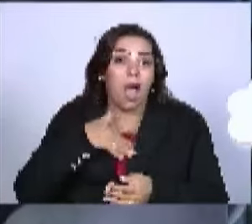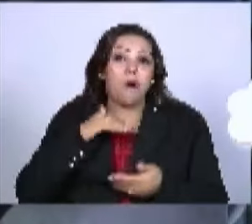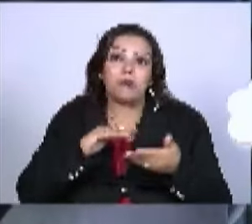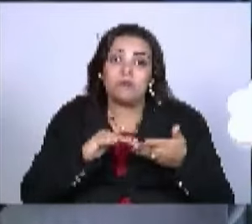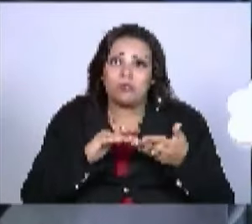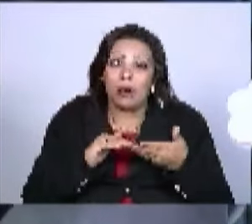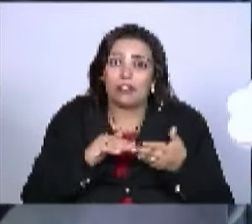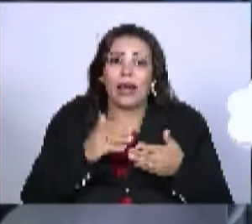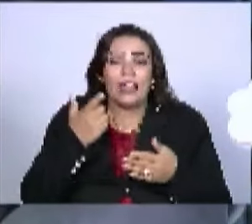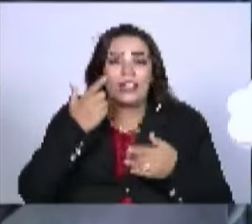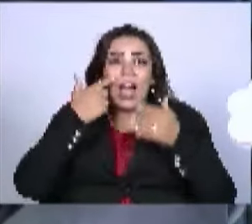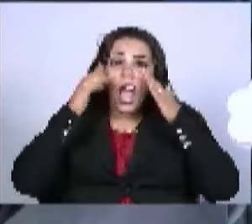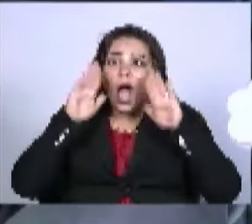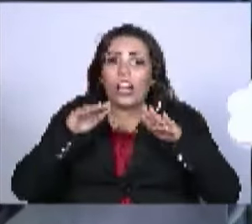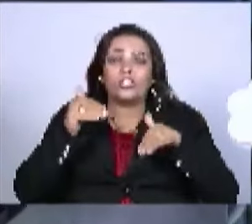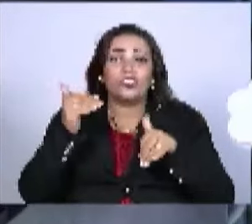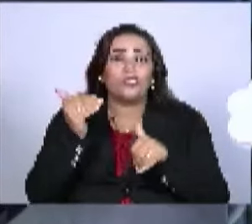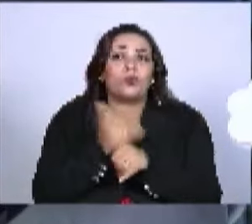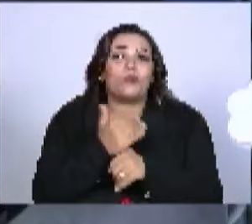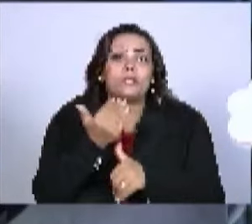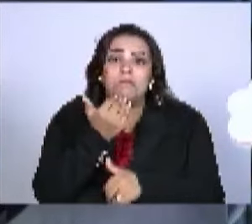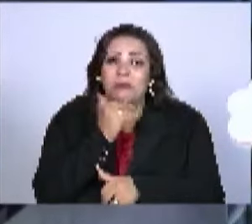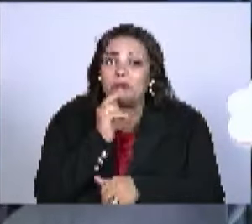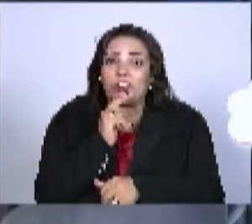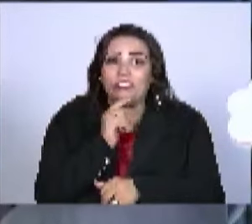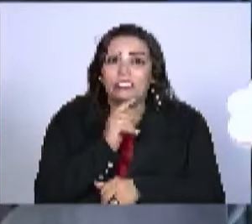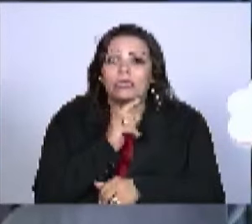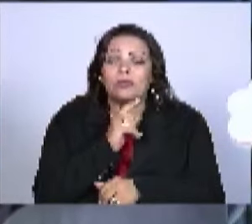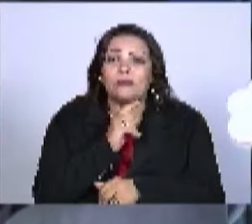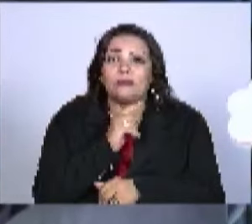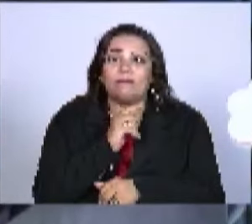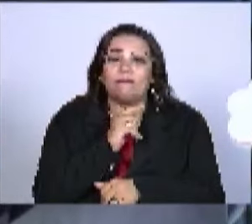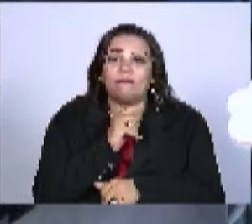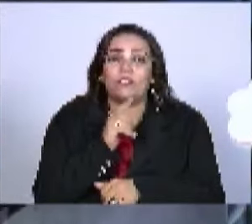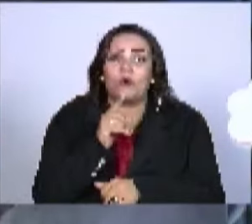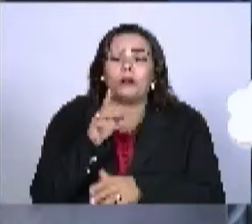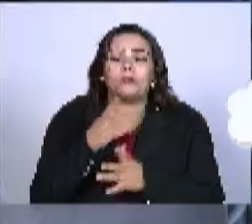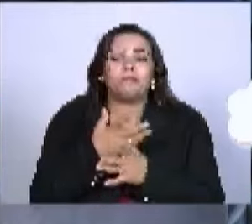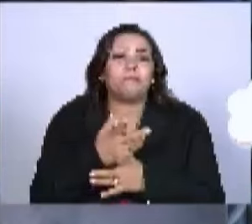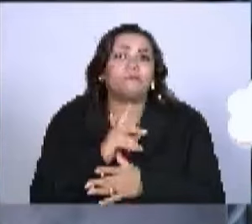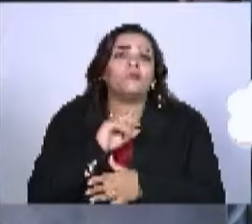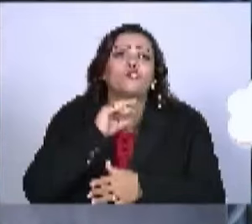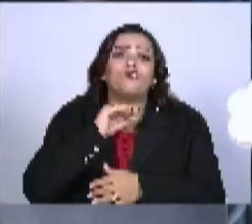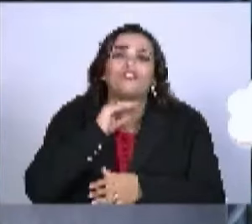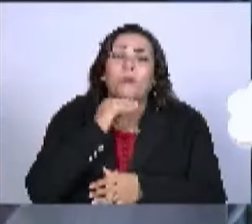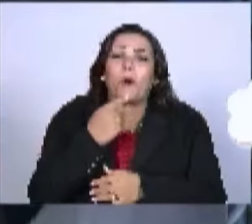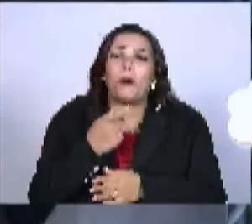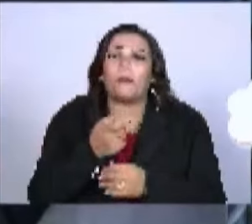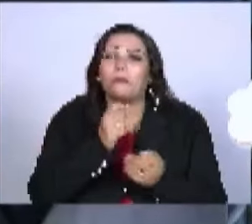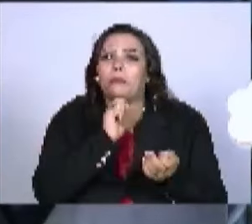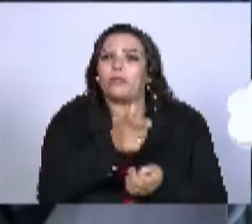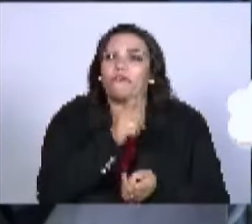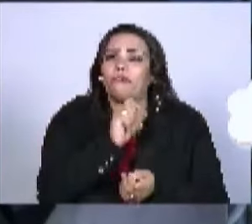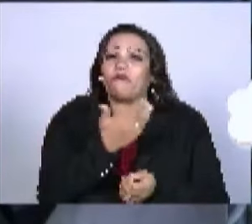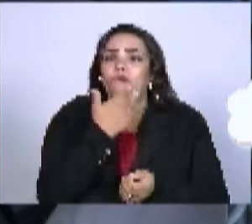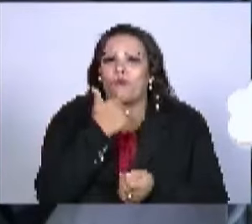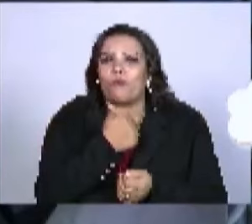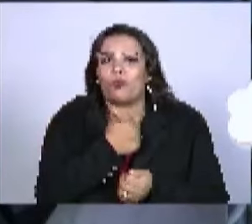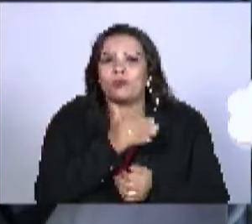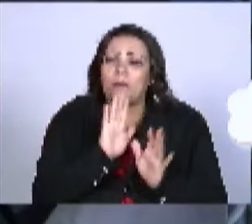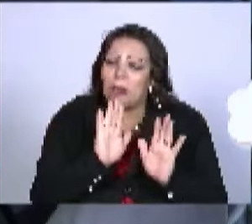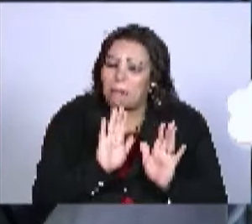حياتك ومش قادره تعيشي كده من غير زوج وما يشبعك انهم بيصرفوا عليك وبيهتموا